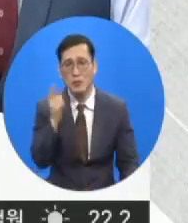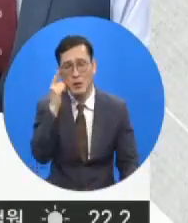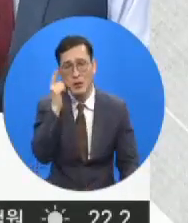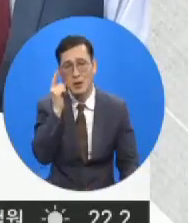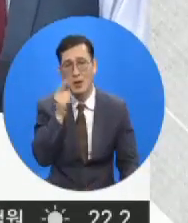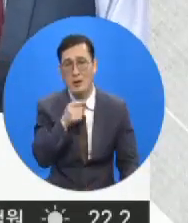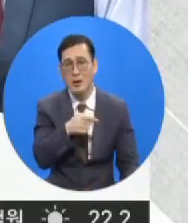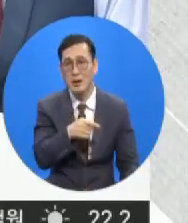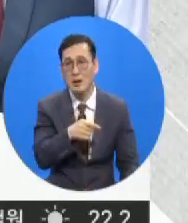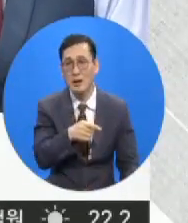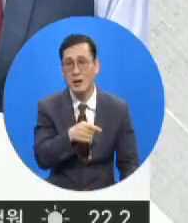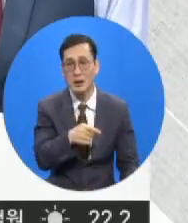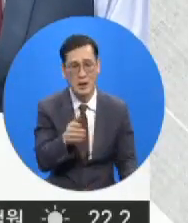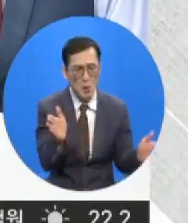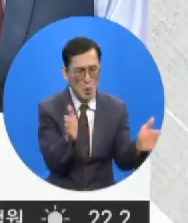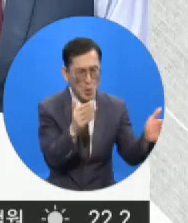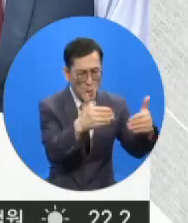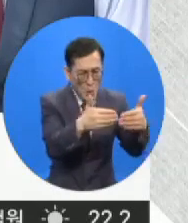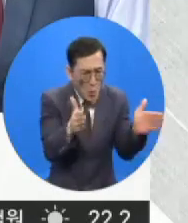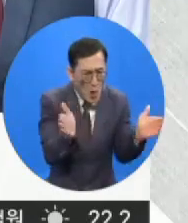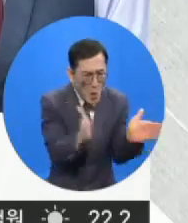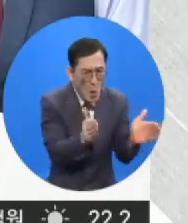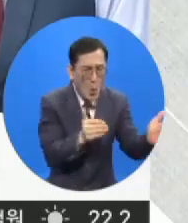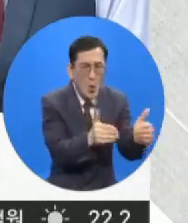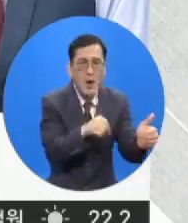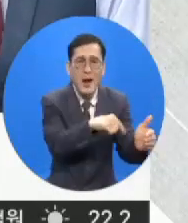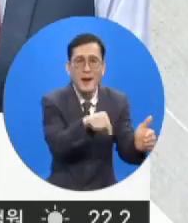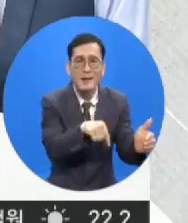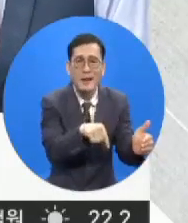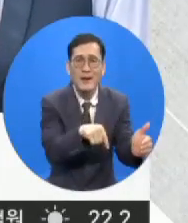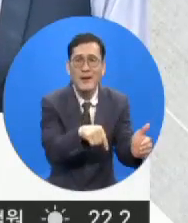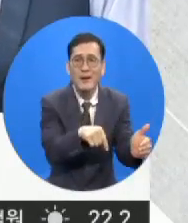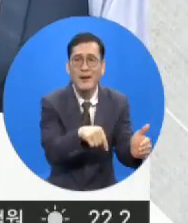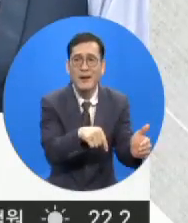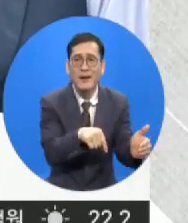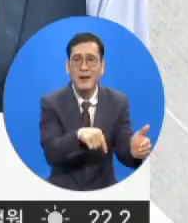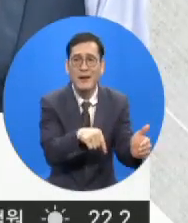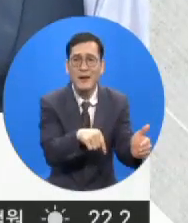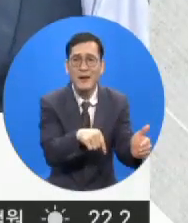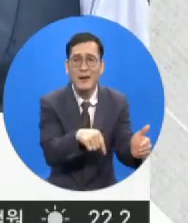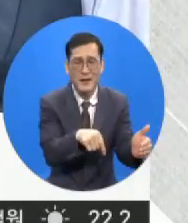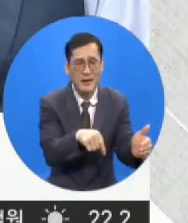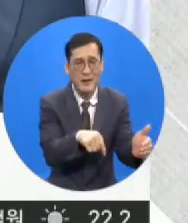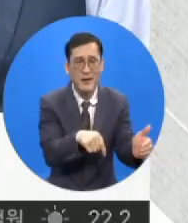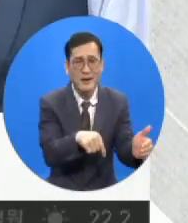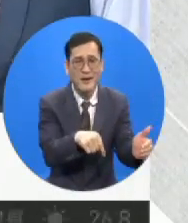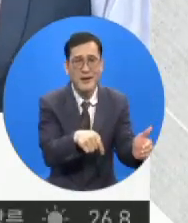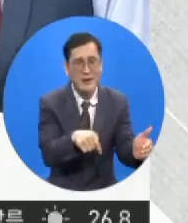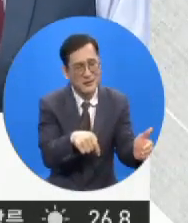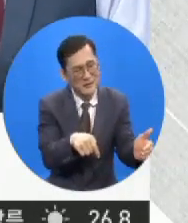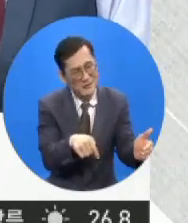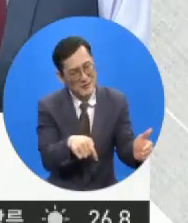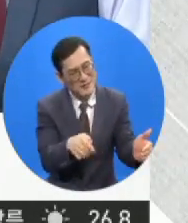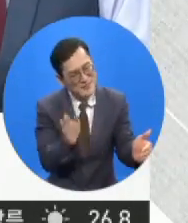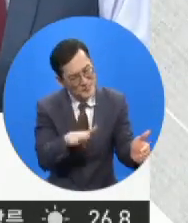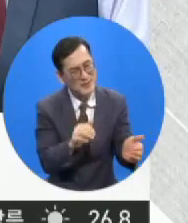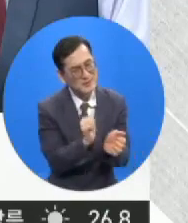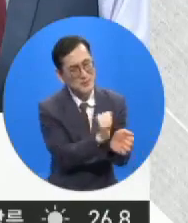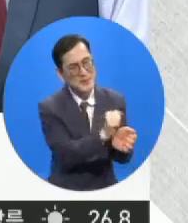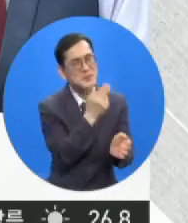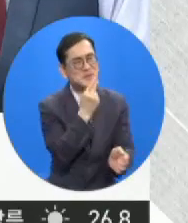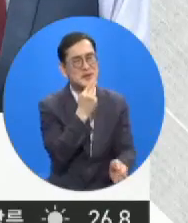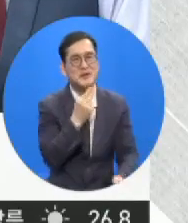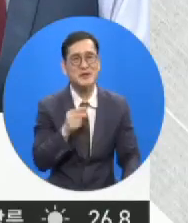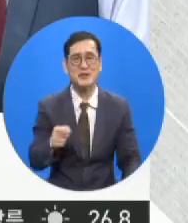이 좁은 공간 내에서 이루어지는 일이기 때문에 이 전파력이 크지 않다고 판단했는지는 모르겠습니다만 얼마나 국민적 공감대가